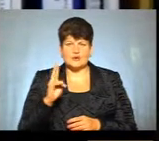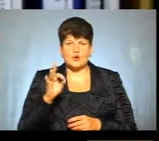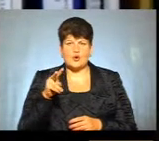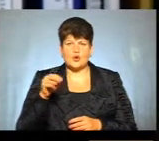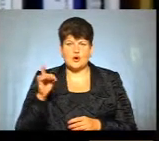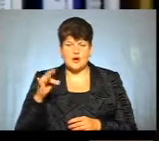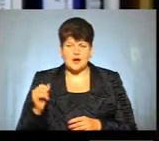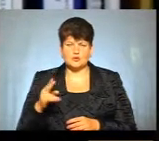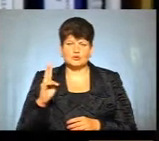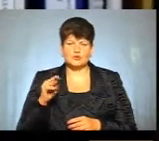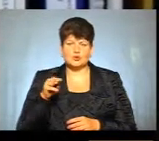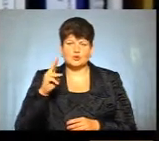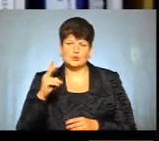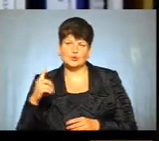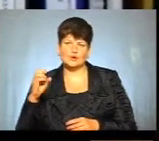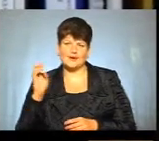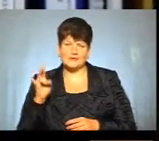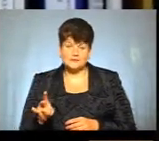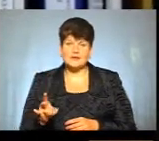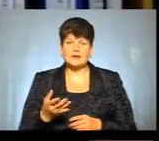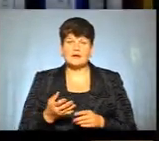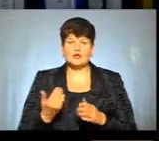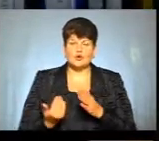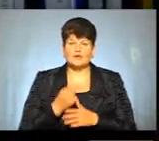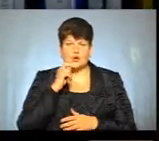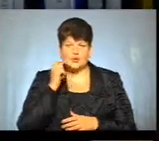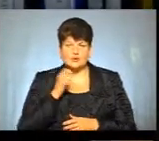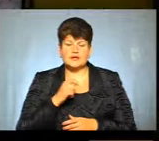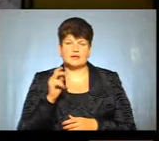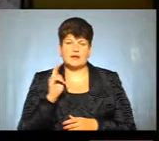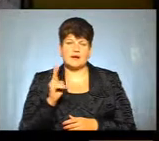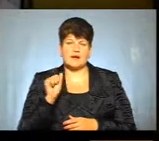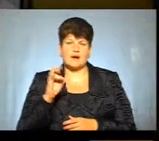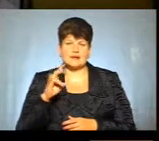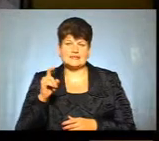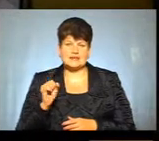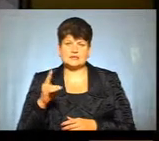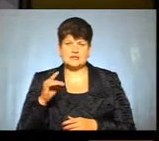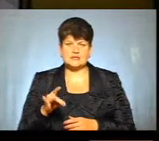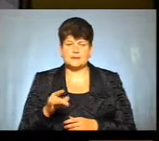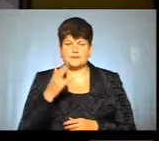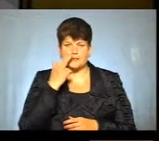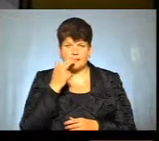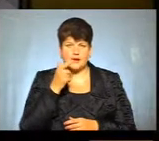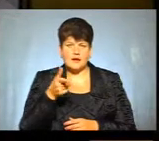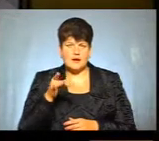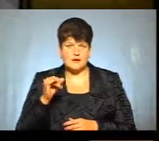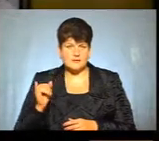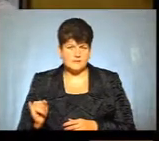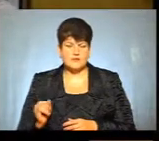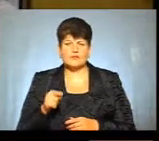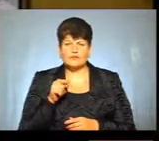Пхукет. Новими для України є Канзас і Брізбен. Гострі респіраторні вірусні інфекції,